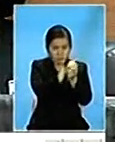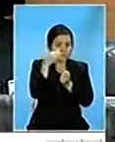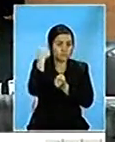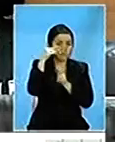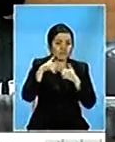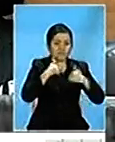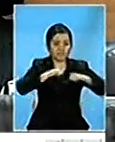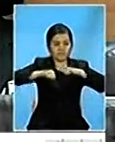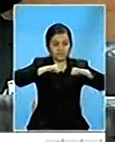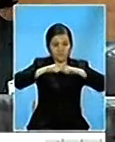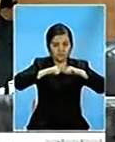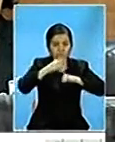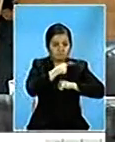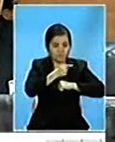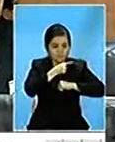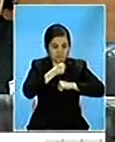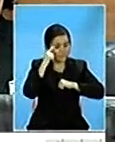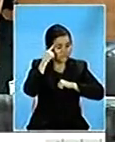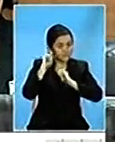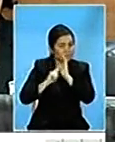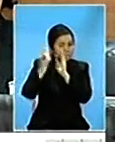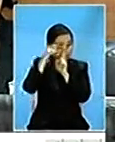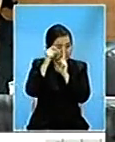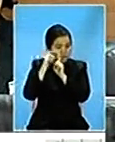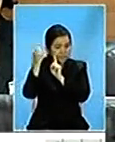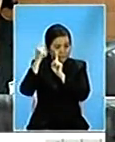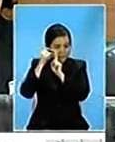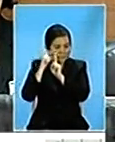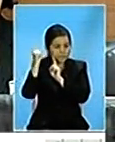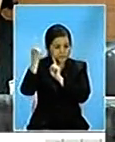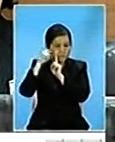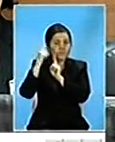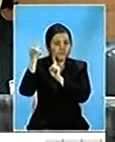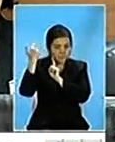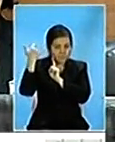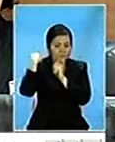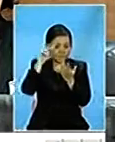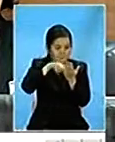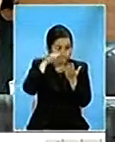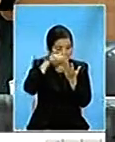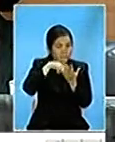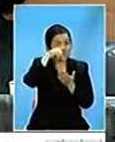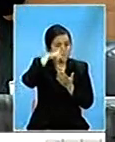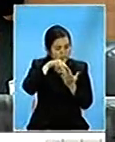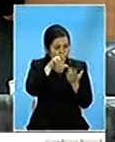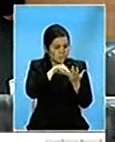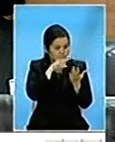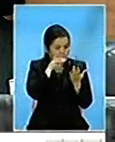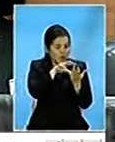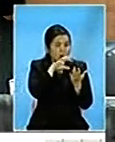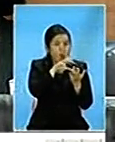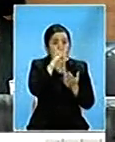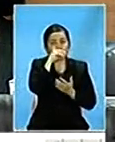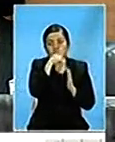มู่วัยรุ่นที่นิยมริเริ่มสร้างคำศัพท์ใหม่ๆค่ะและการอ่านเนี่ยอ่านกันออกเสียงเนี่ยไม่ถูก